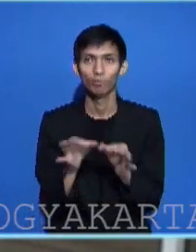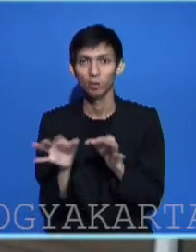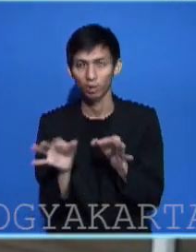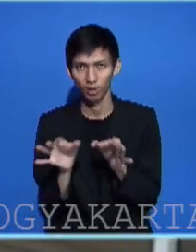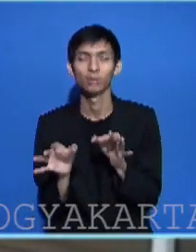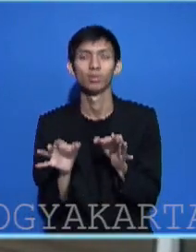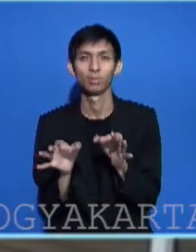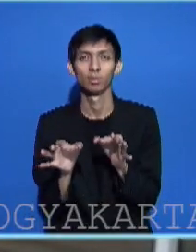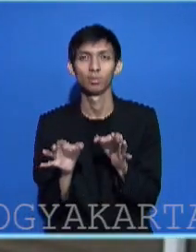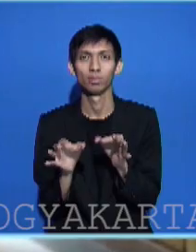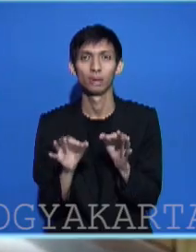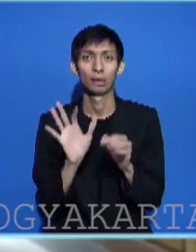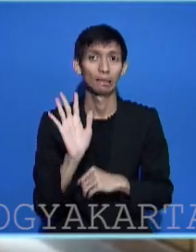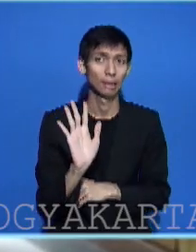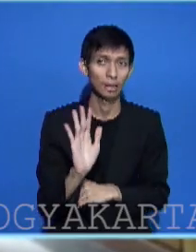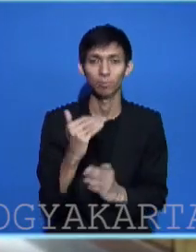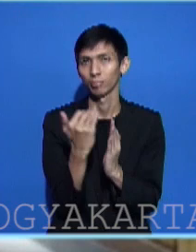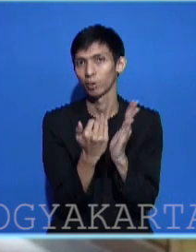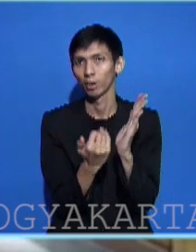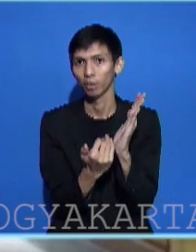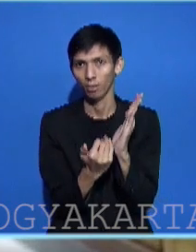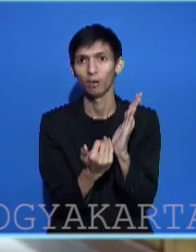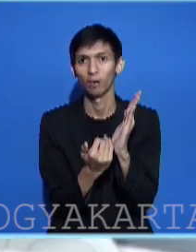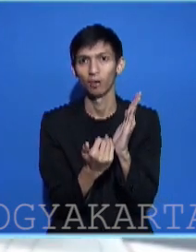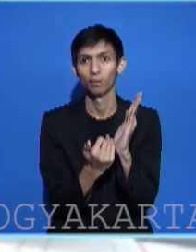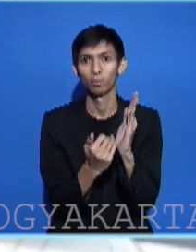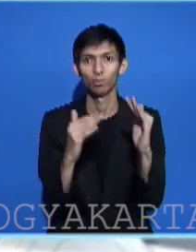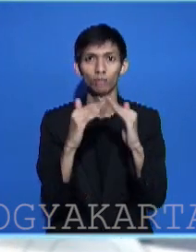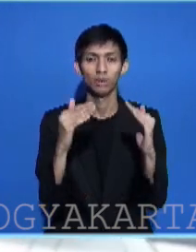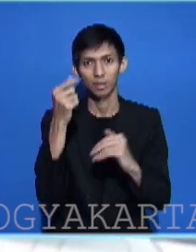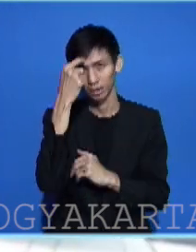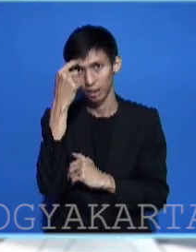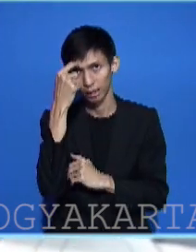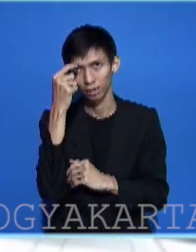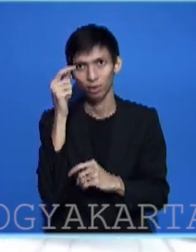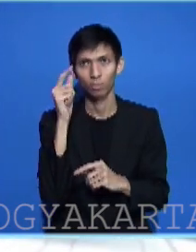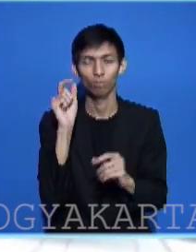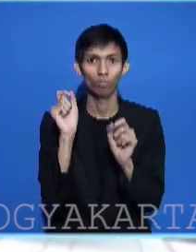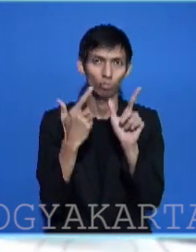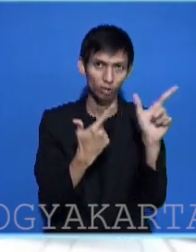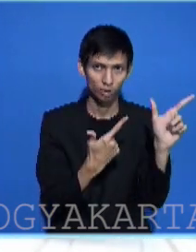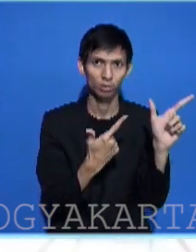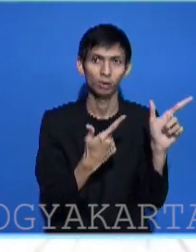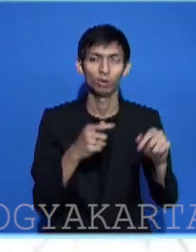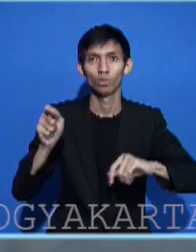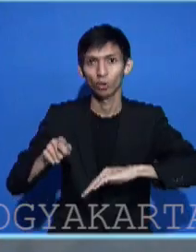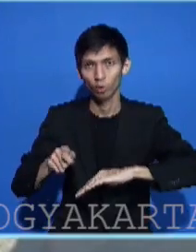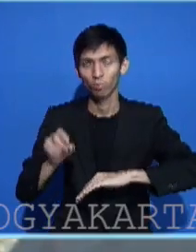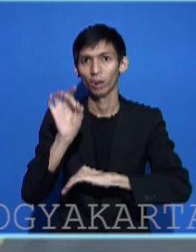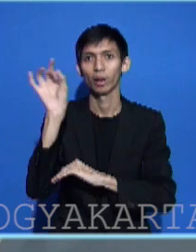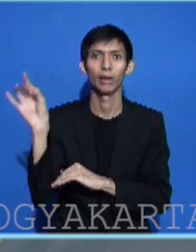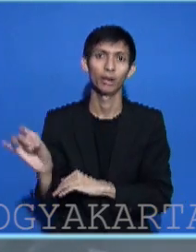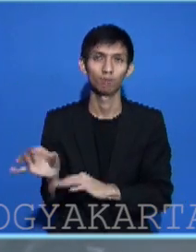calon dalam pengurusan persyaratan diantaranya dengan rumah sakit pemerintah Pemkot Polresta dan pengadilan negeri kota Yogyakarta